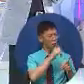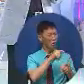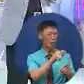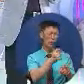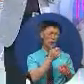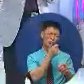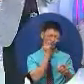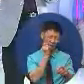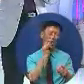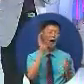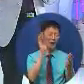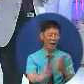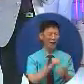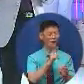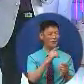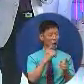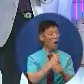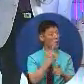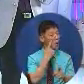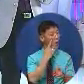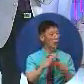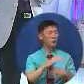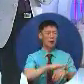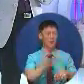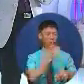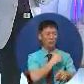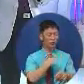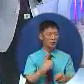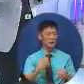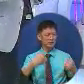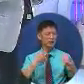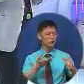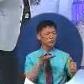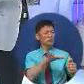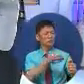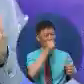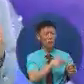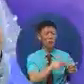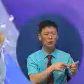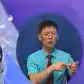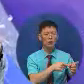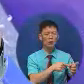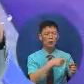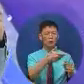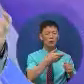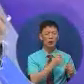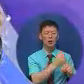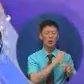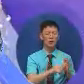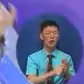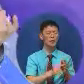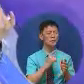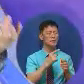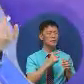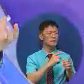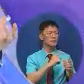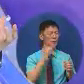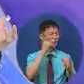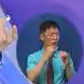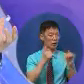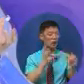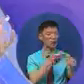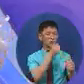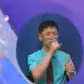있는데, 이건 잘 모르는구나. 이걸 조금 더 하면 더 잘할 수 있겠구나. 이런 걸 알려주는 거죠. 그래서 피드백은 유능감을